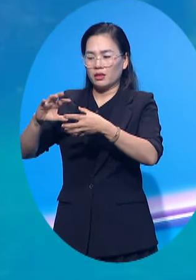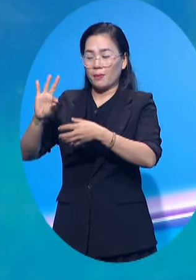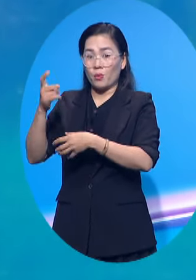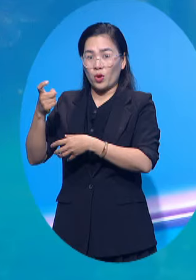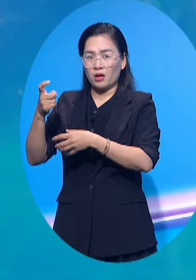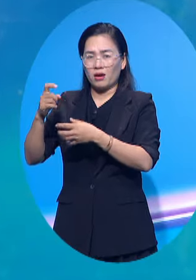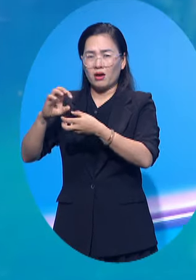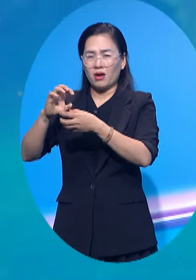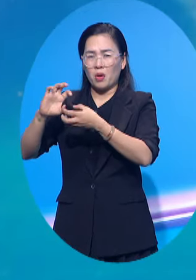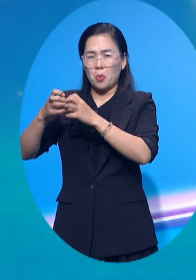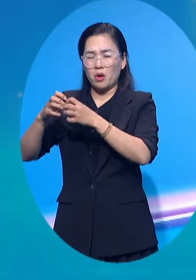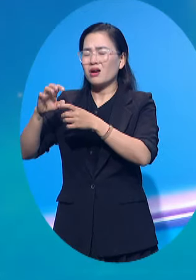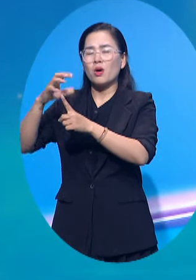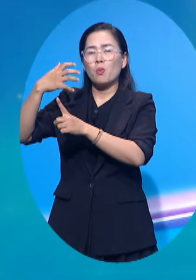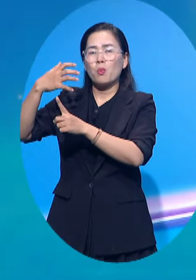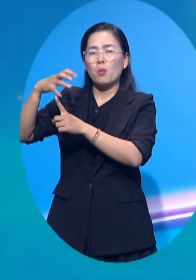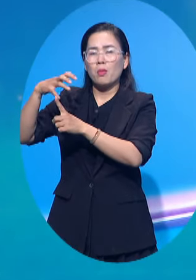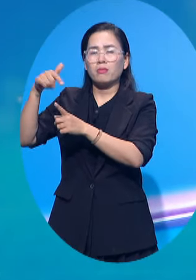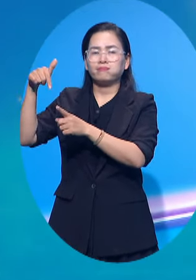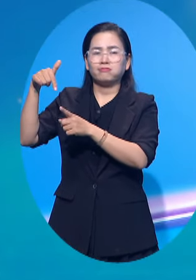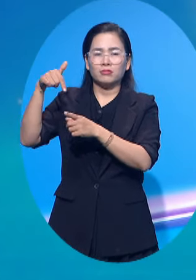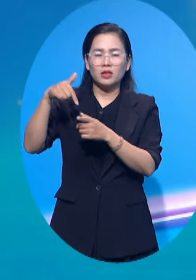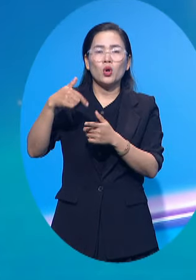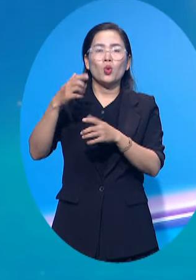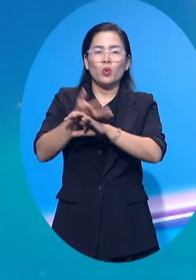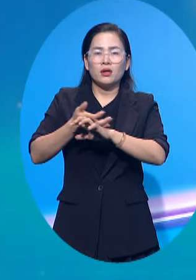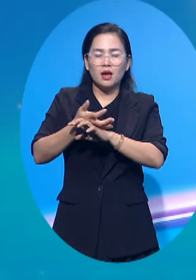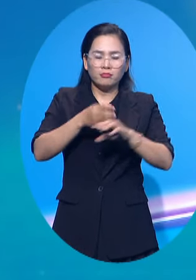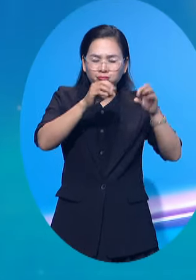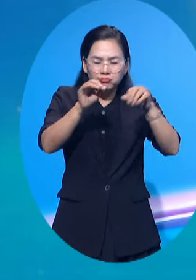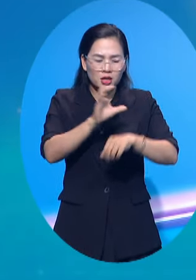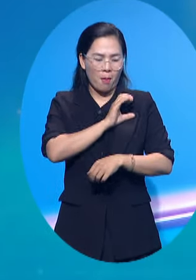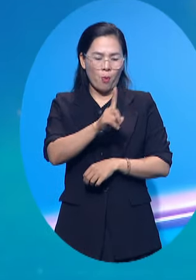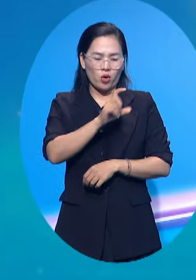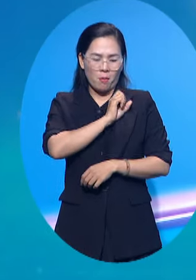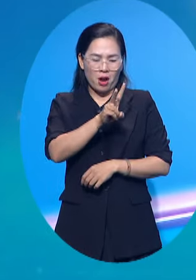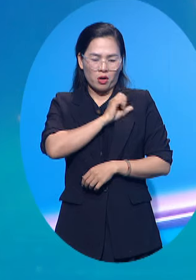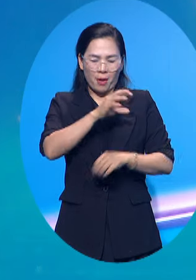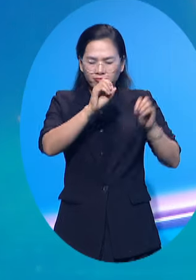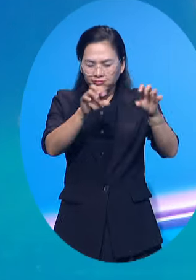khóa tập huấn đặc biệt cho hơn 1.200 giáo viên từ các cấp học mầm non, tiểu học và trung học cơ